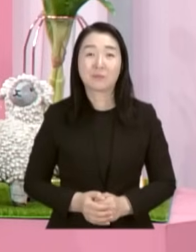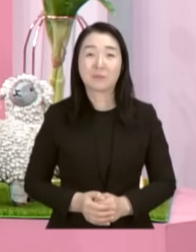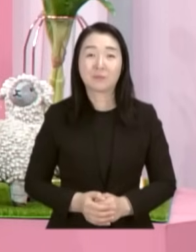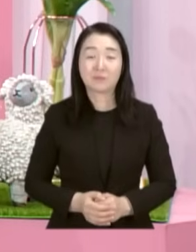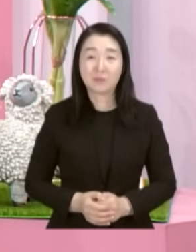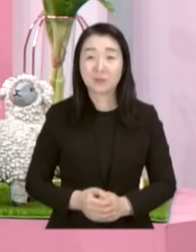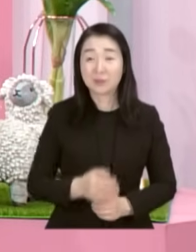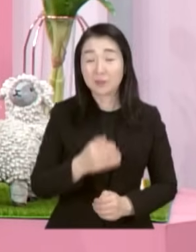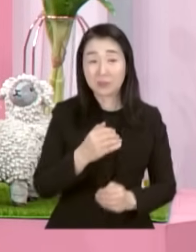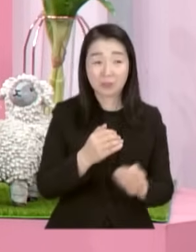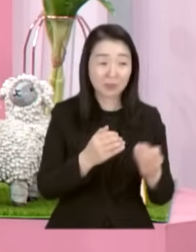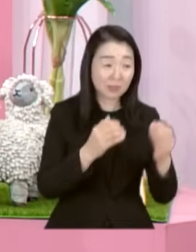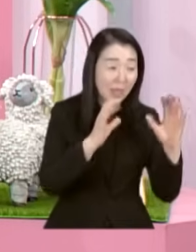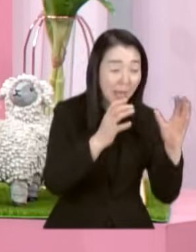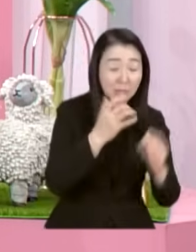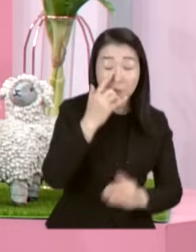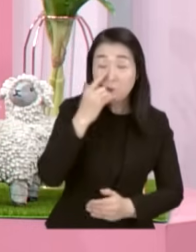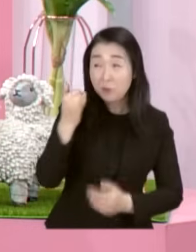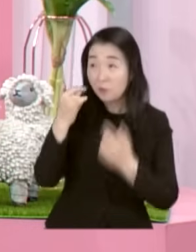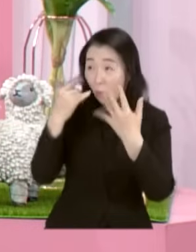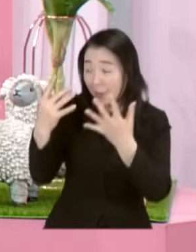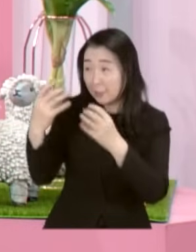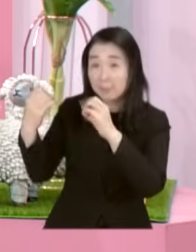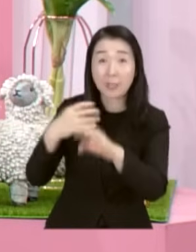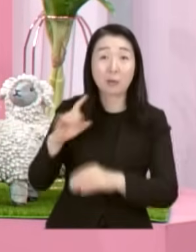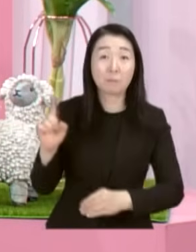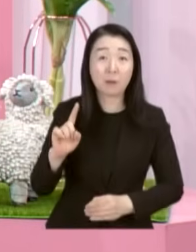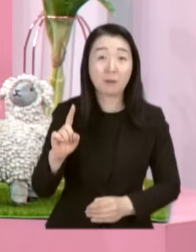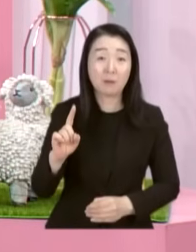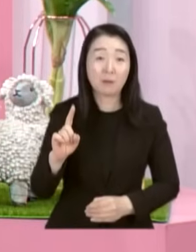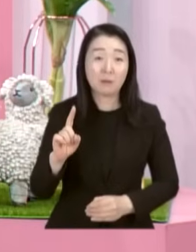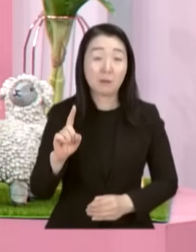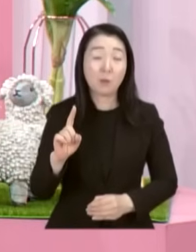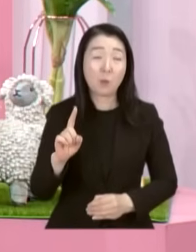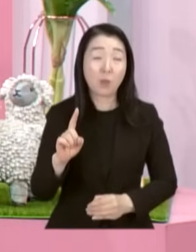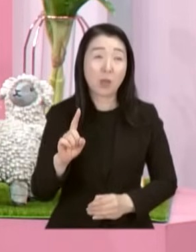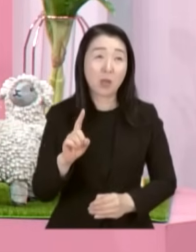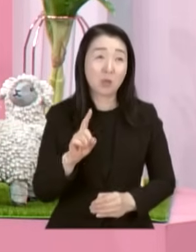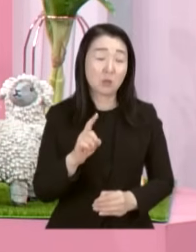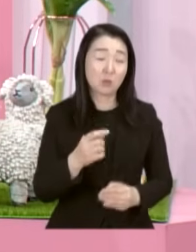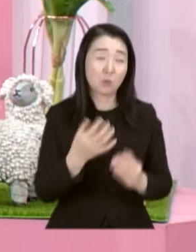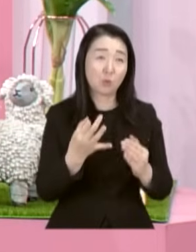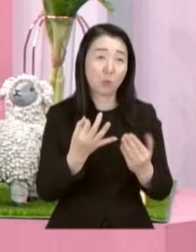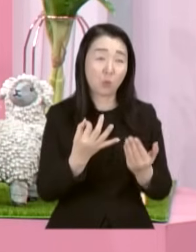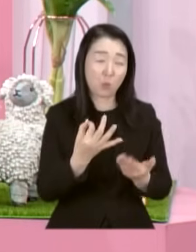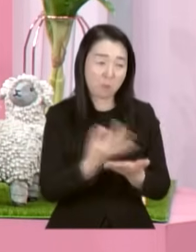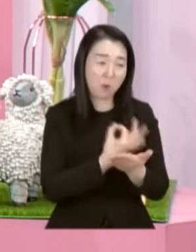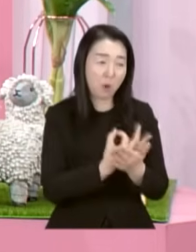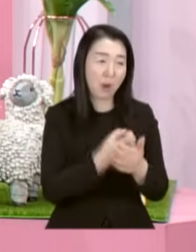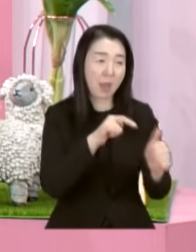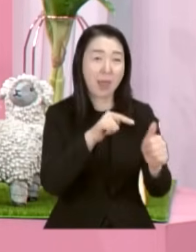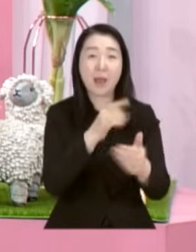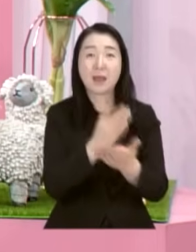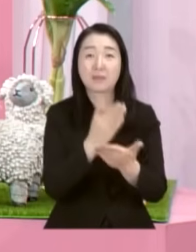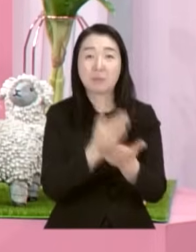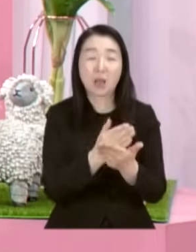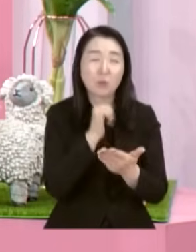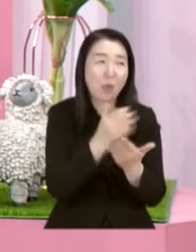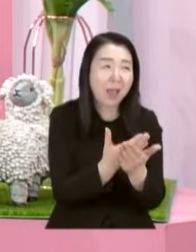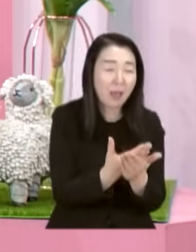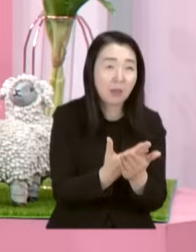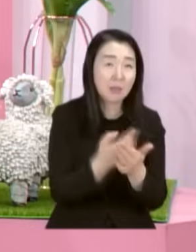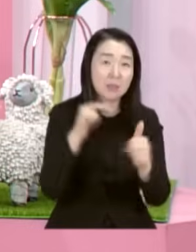그래서 그 아이들에게 부모에게 저희가 확답을 받는 게 뭐냐면 예. 절대 앵벌이 시키지 말 것. 구걸하지